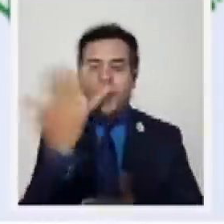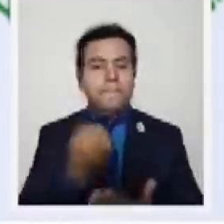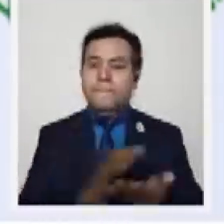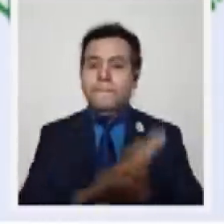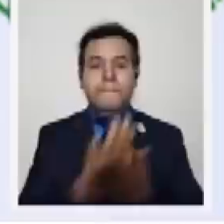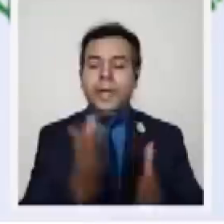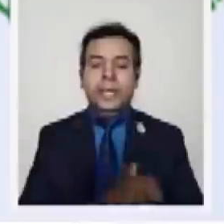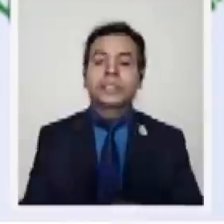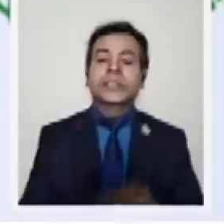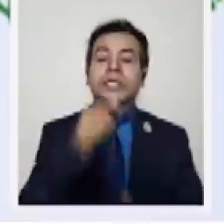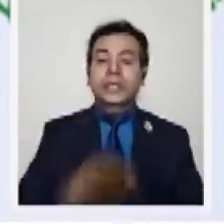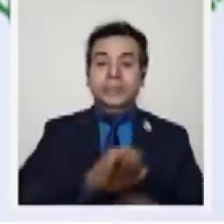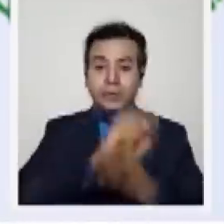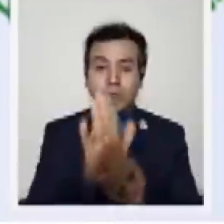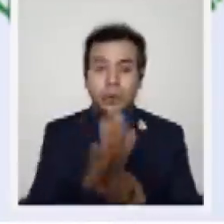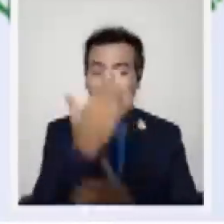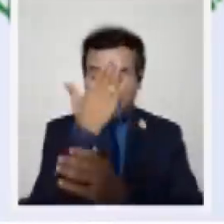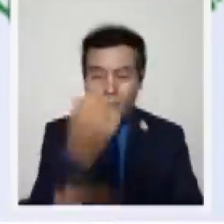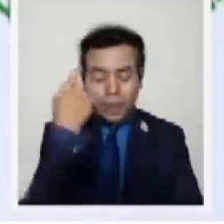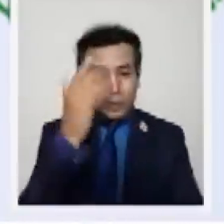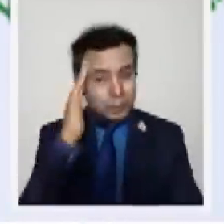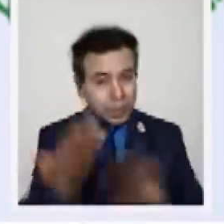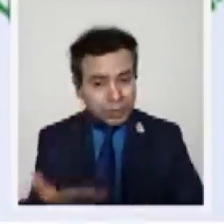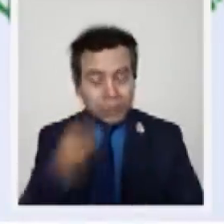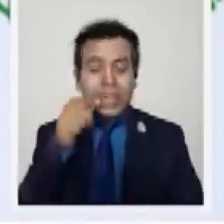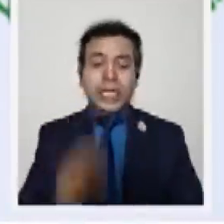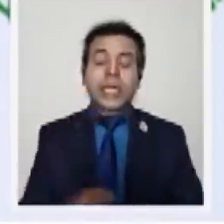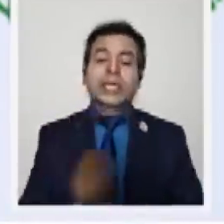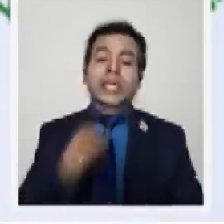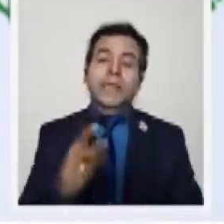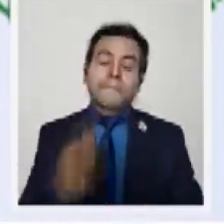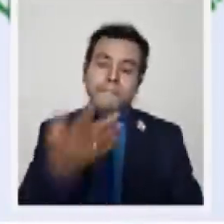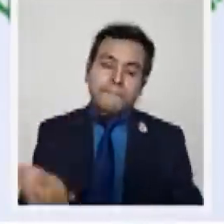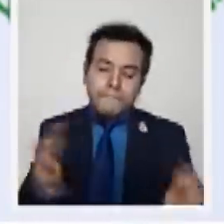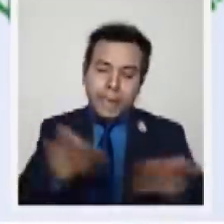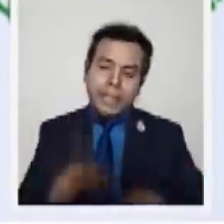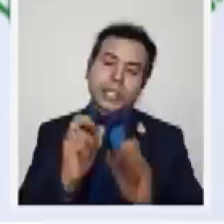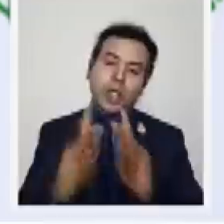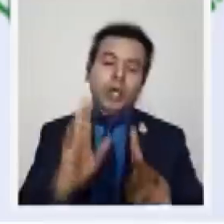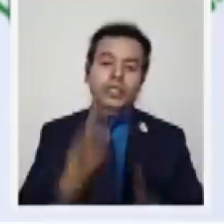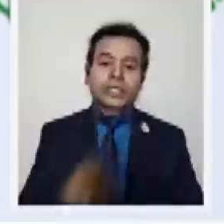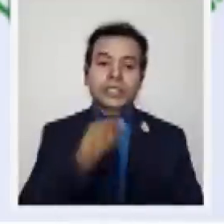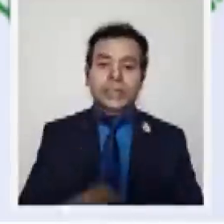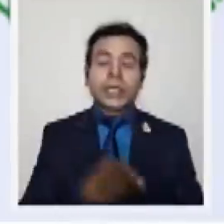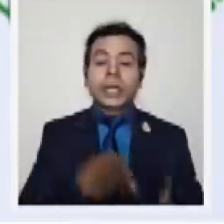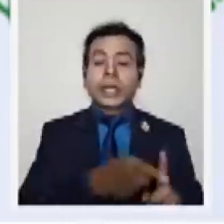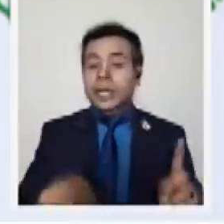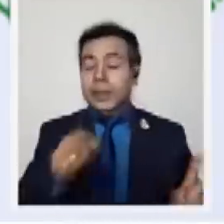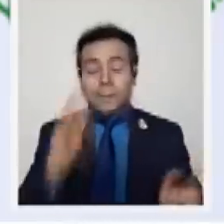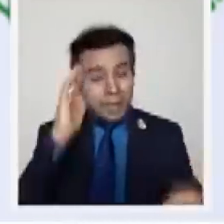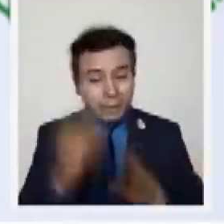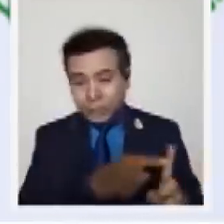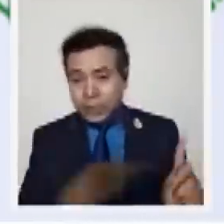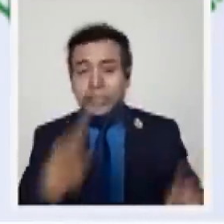দেহে কোভিড-19 ভাইরাসটি ছড়িয়েছে। মৃতদেহ সৎকার করতে আসলে 2-3-4 ঘন্টা সময় লেগেই